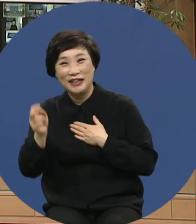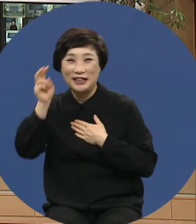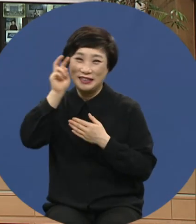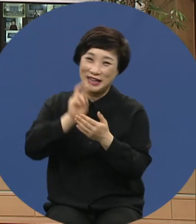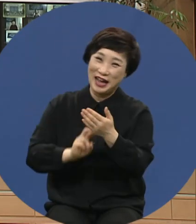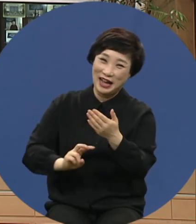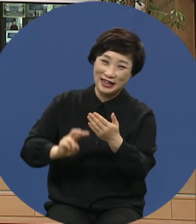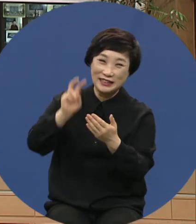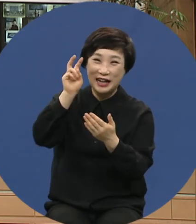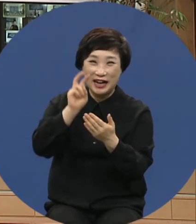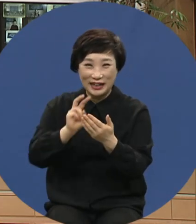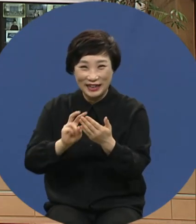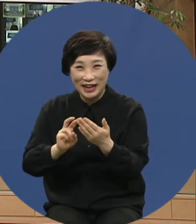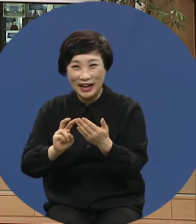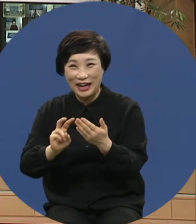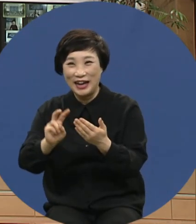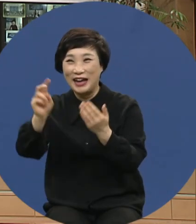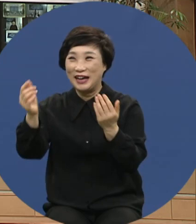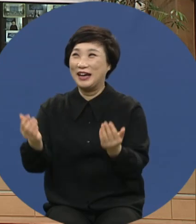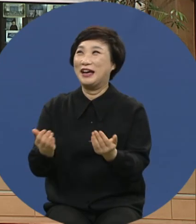있음을